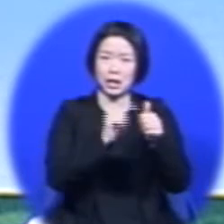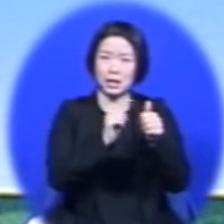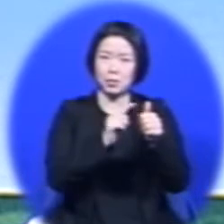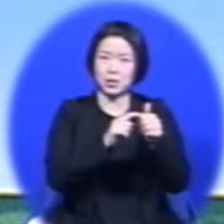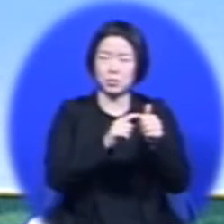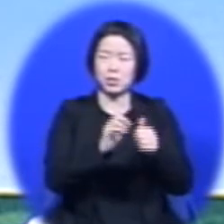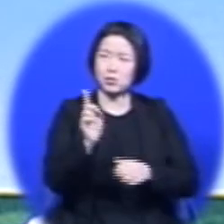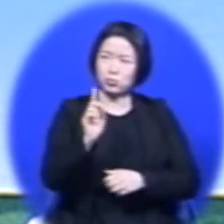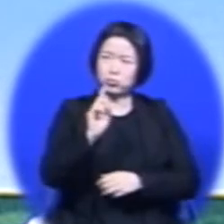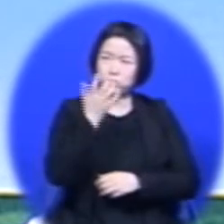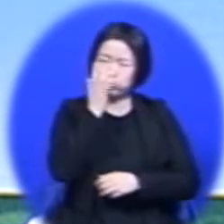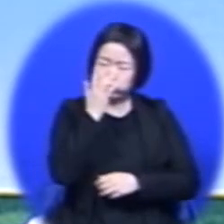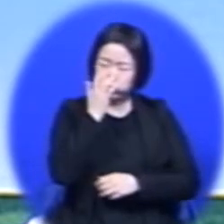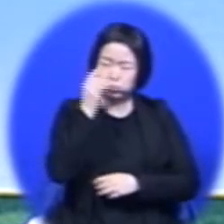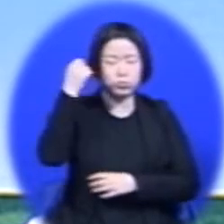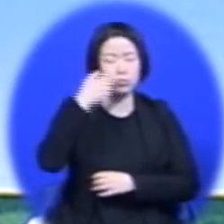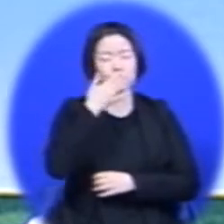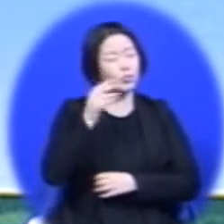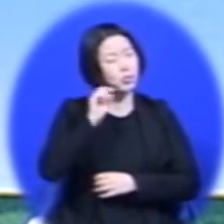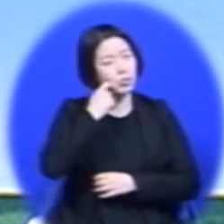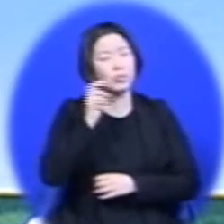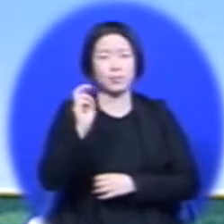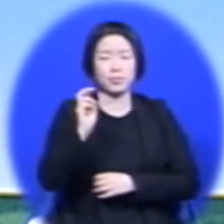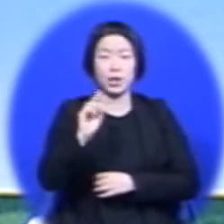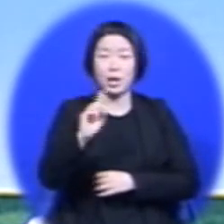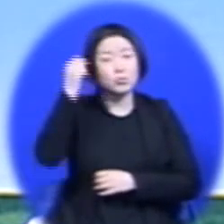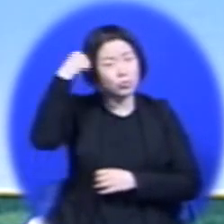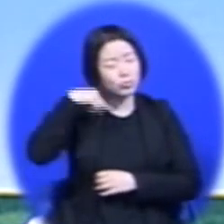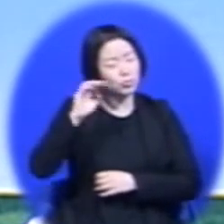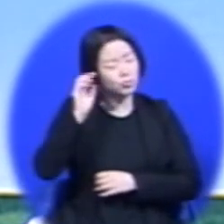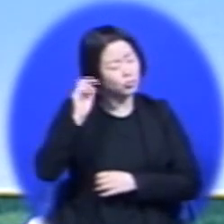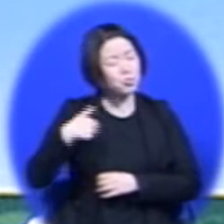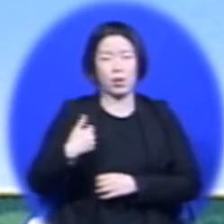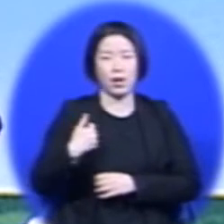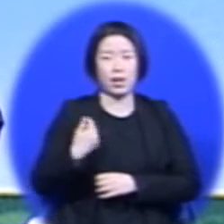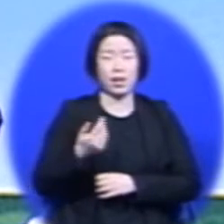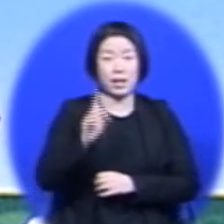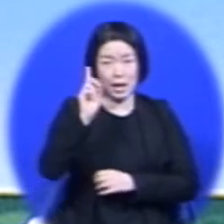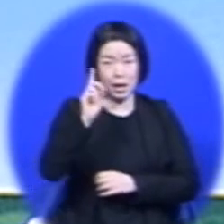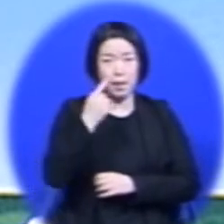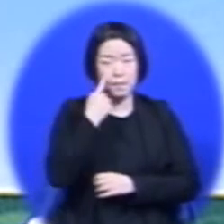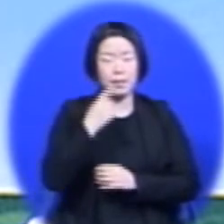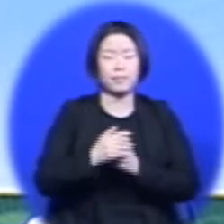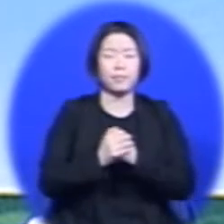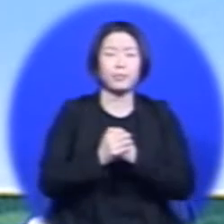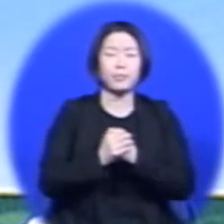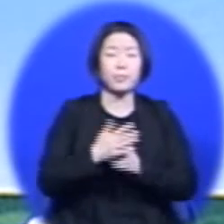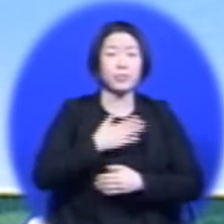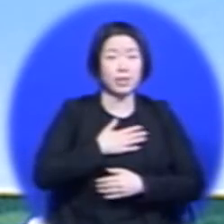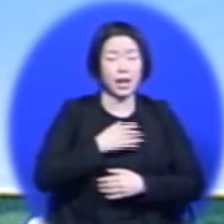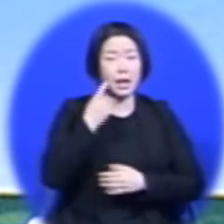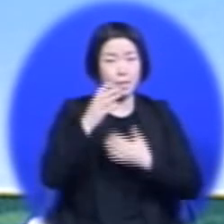떨떠름한 표정이신 것 같습니다. 무슨 느낌일까, 그 느낌이. 한번 남자들도 내가